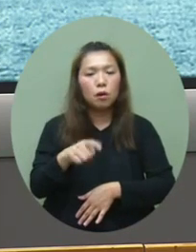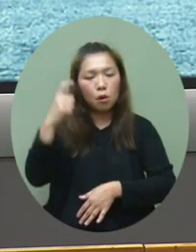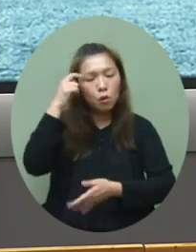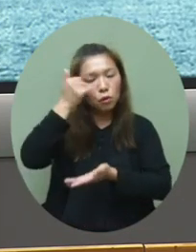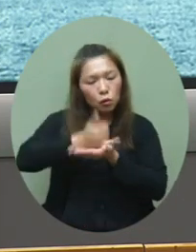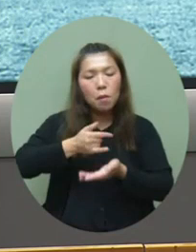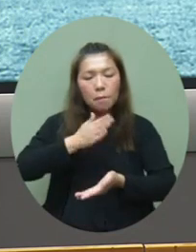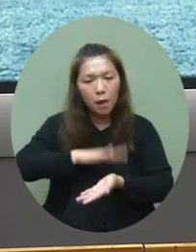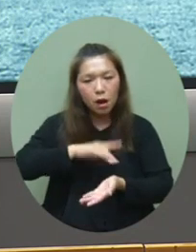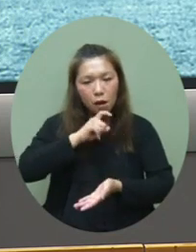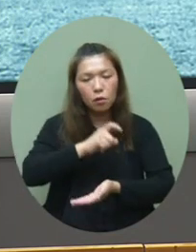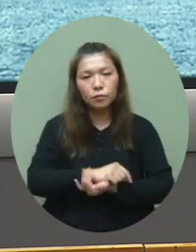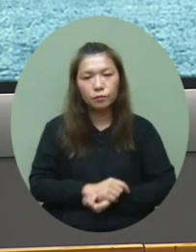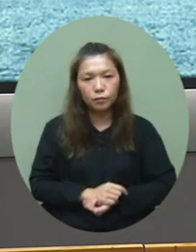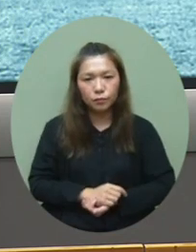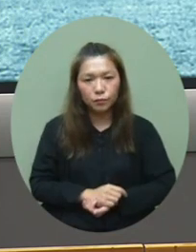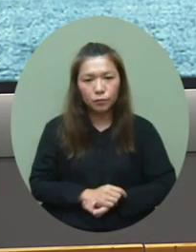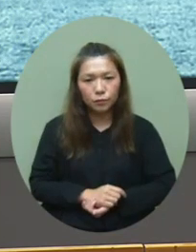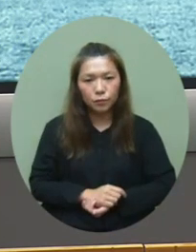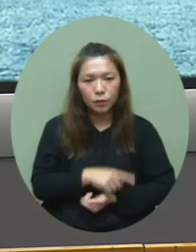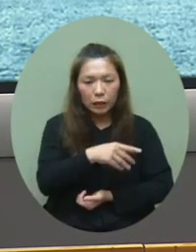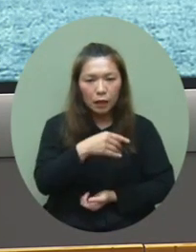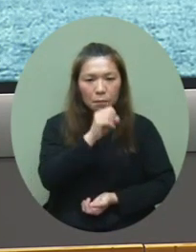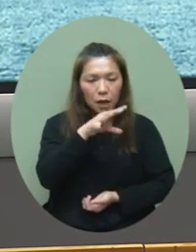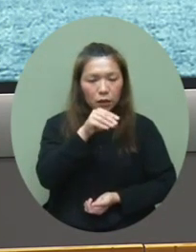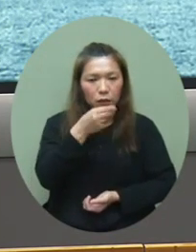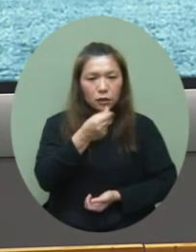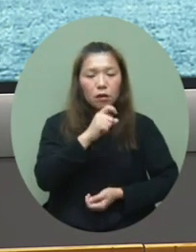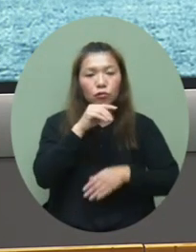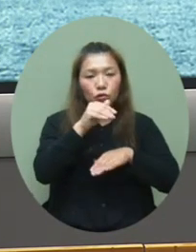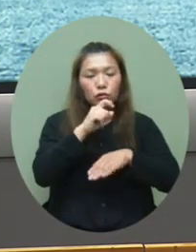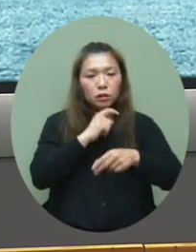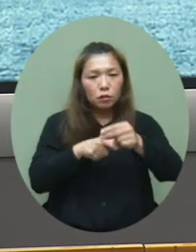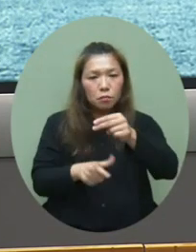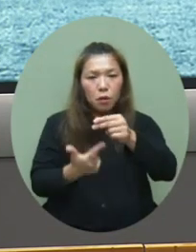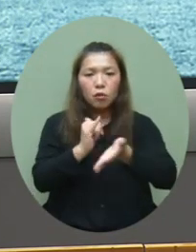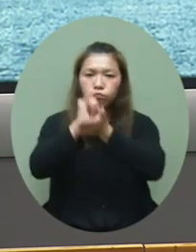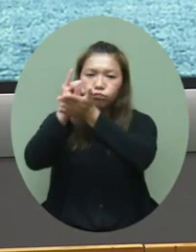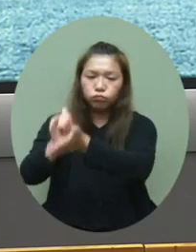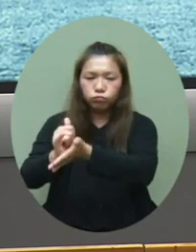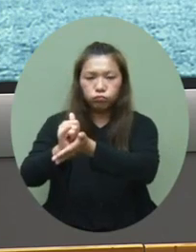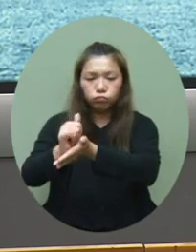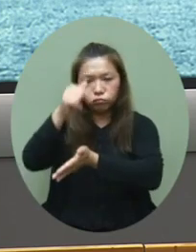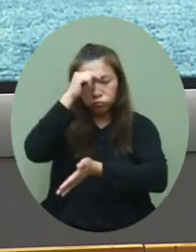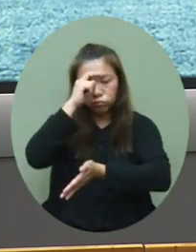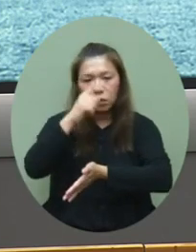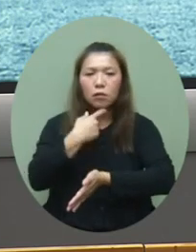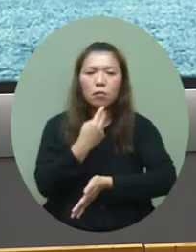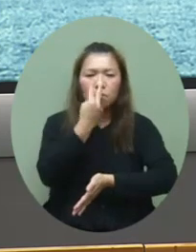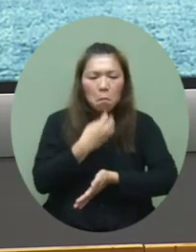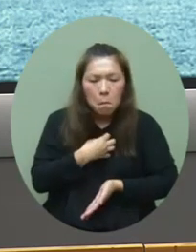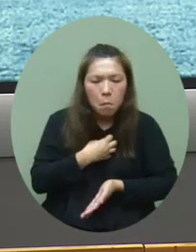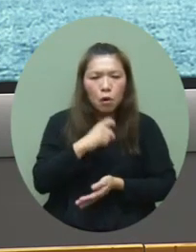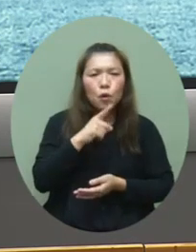退化底嘅。咁佢經伊利沙伯醫院急症室7月8日入院嘅，氣促、血氧跌。咁佢